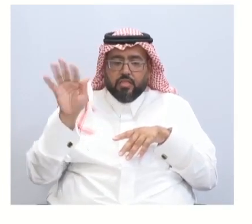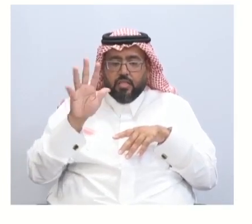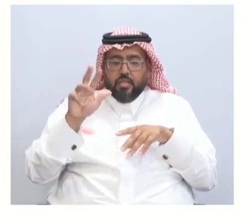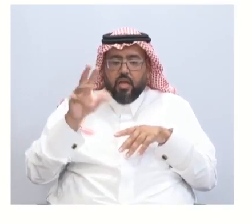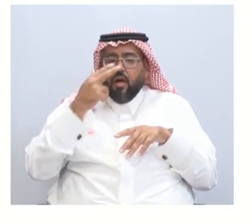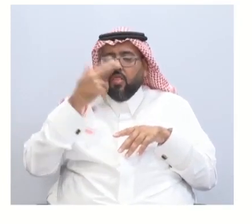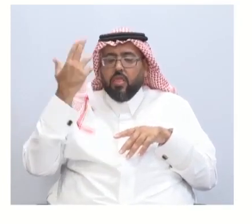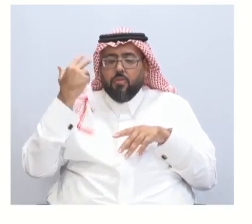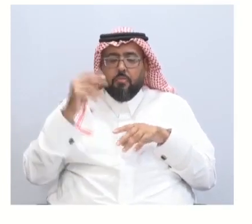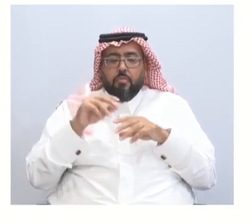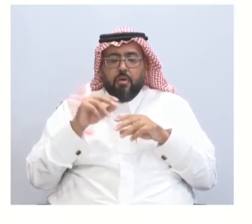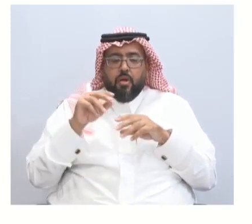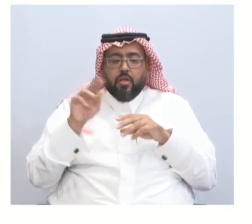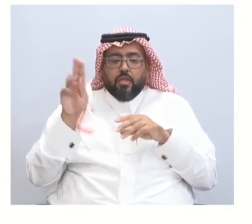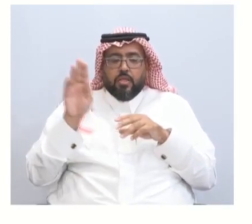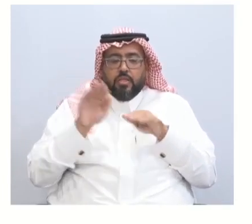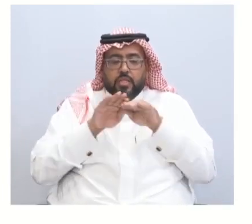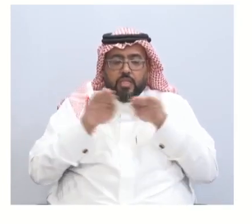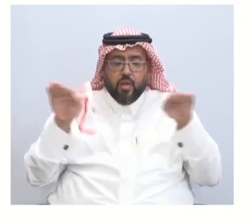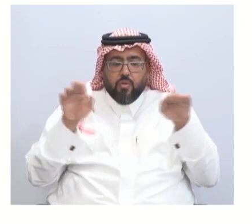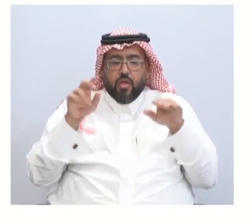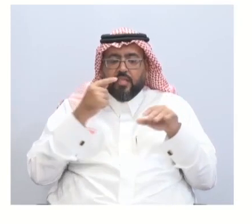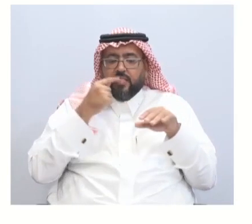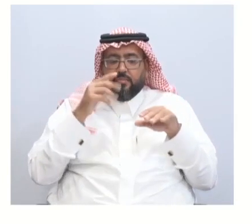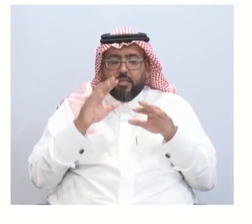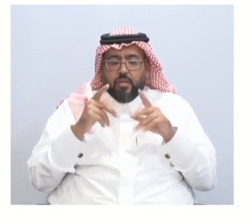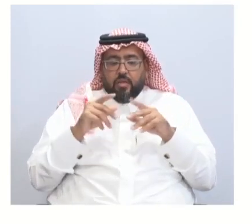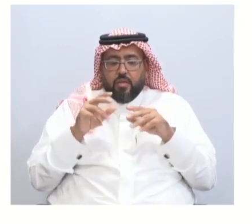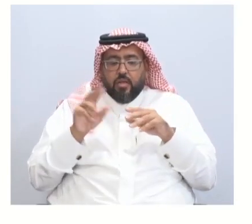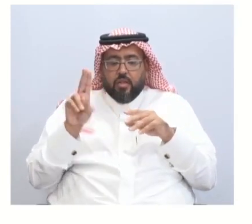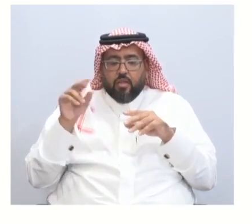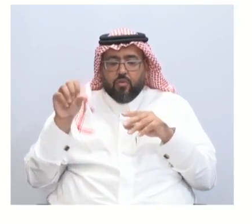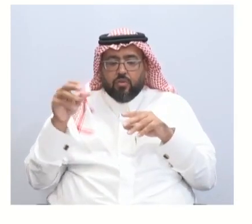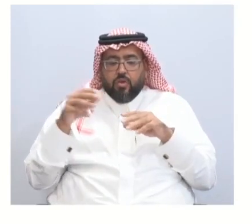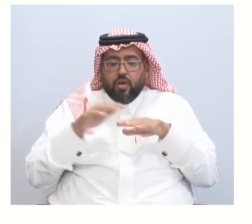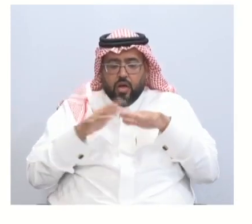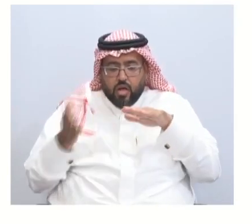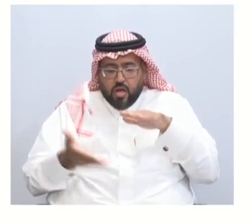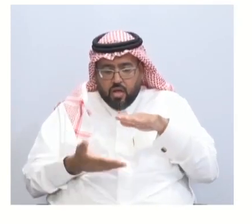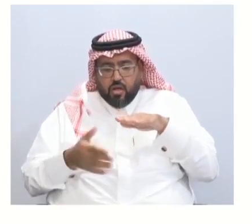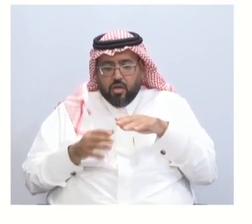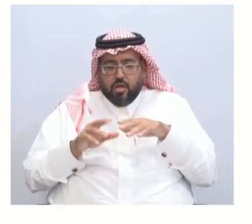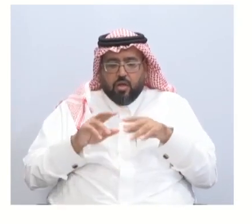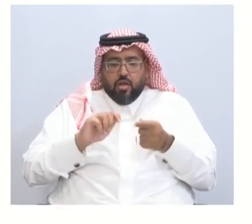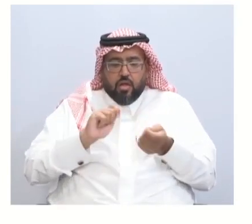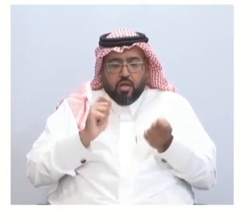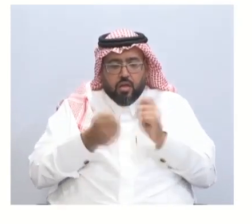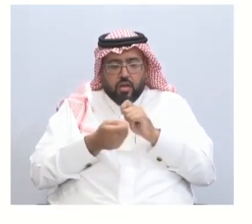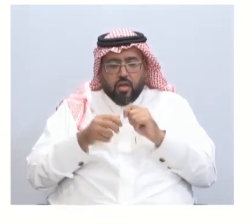المغناطيسيه وكذلك لدينا توسع قاع المحيط والاخاء البحريه والانقلاب